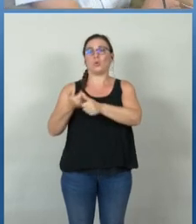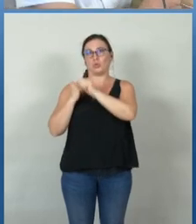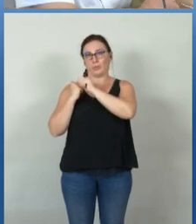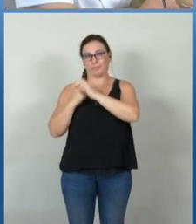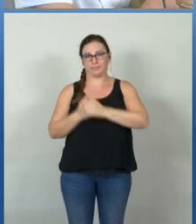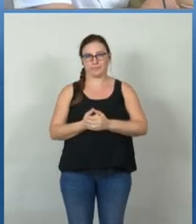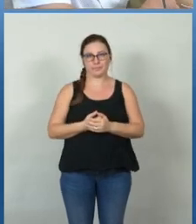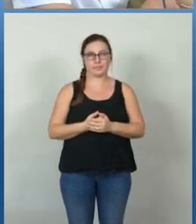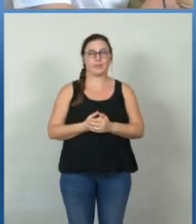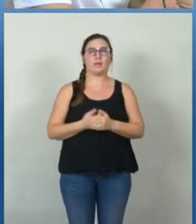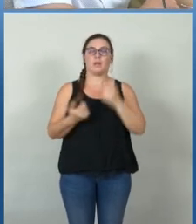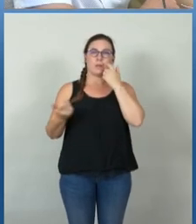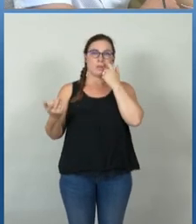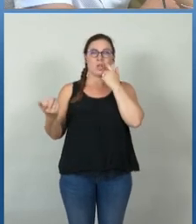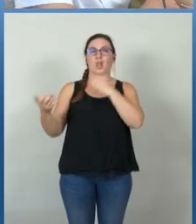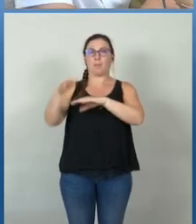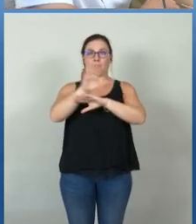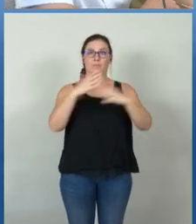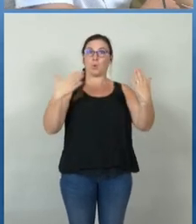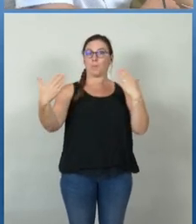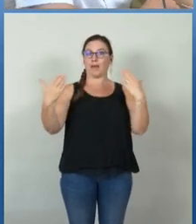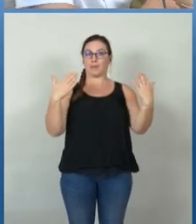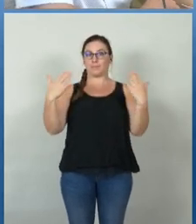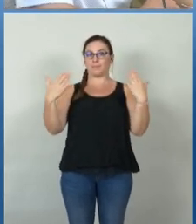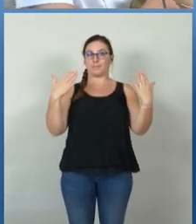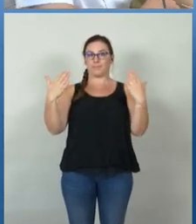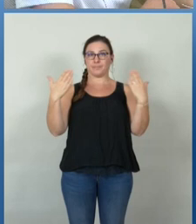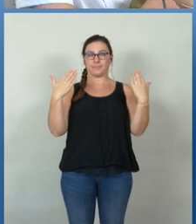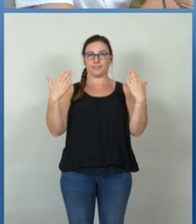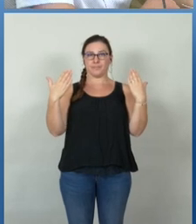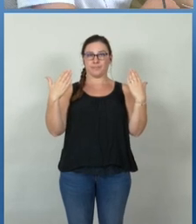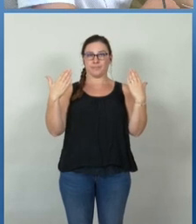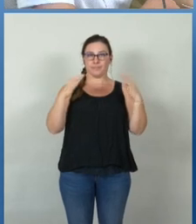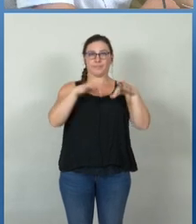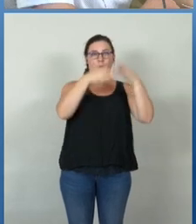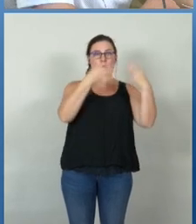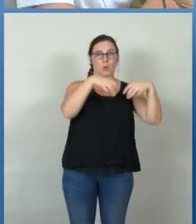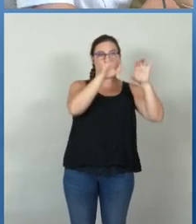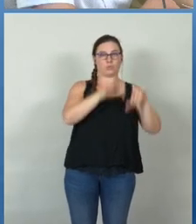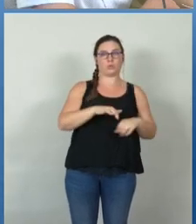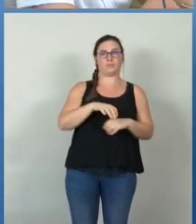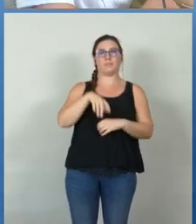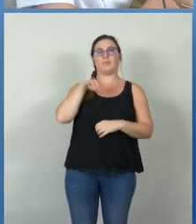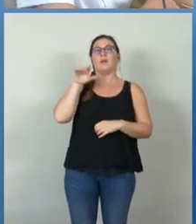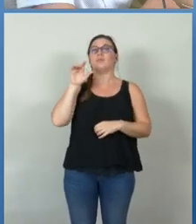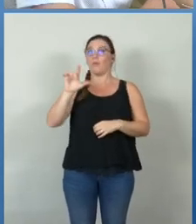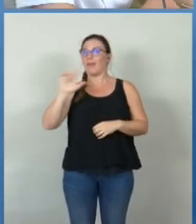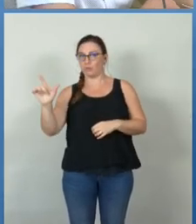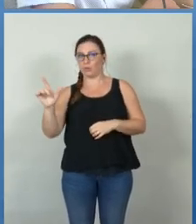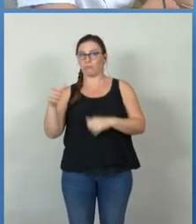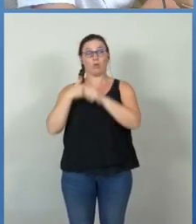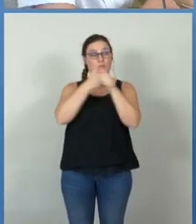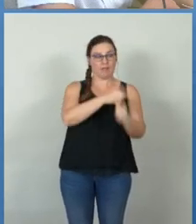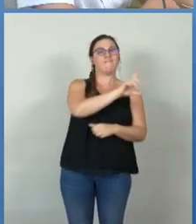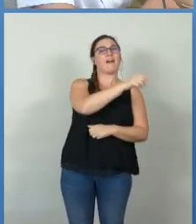nous allons présenter la comparaison du compta administratif 2022 relativement au compte administratif